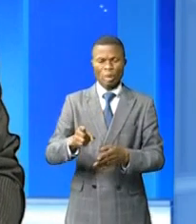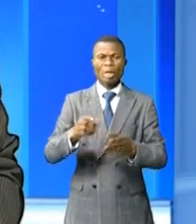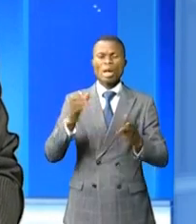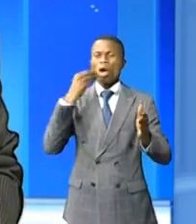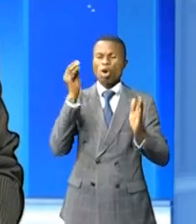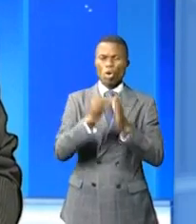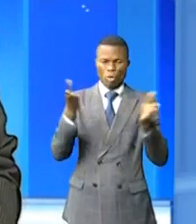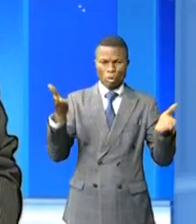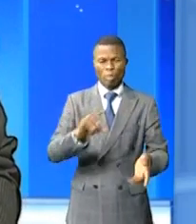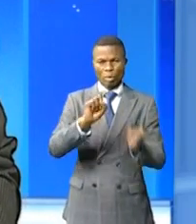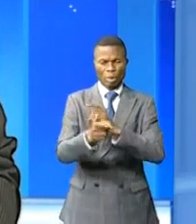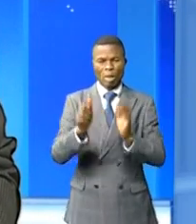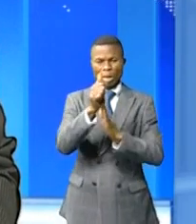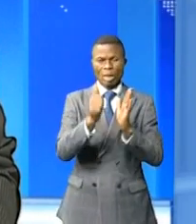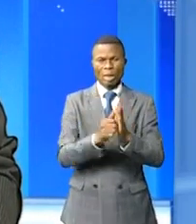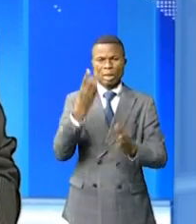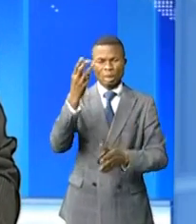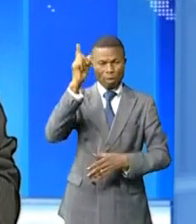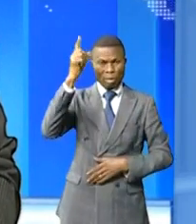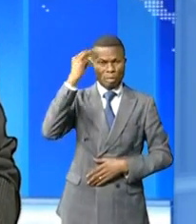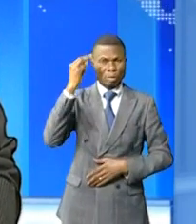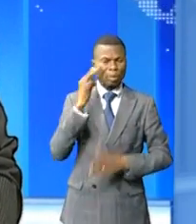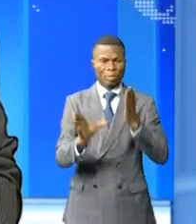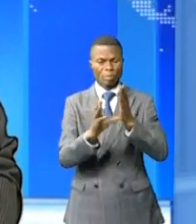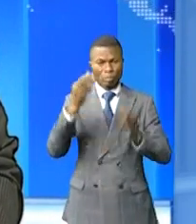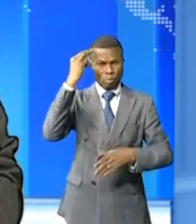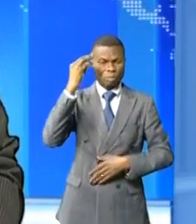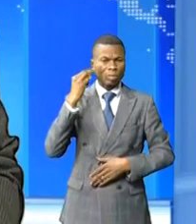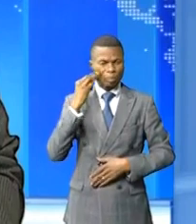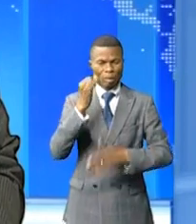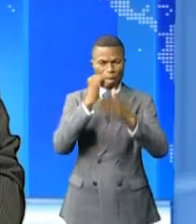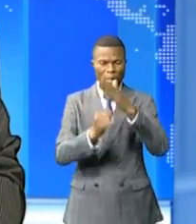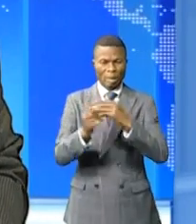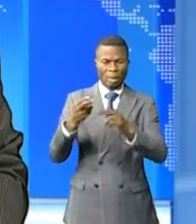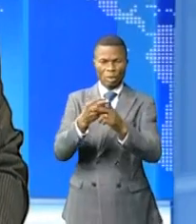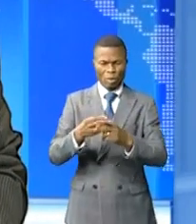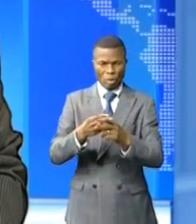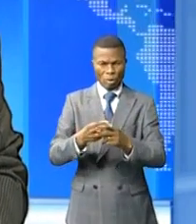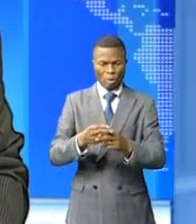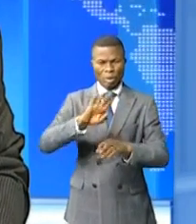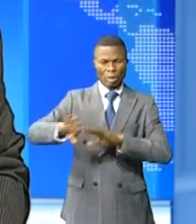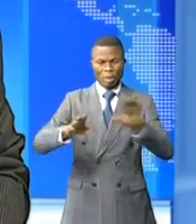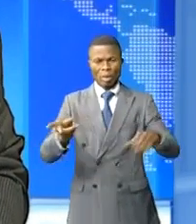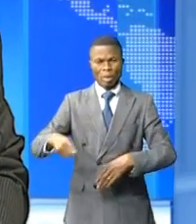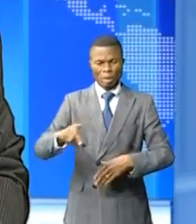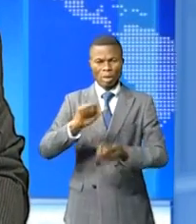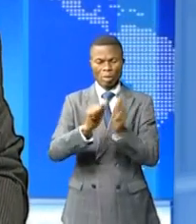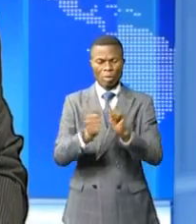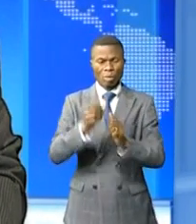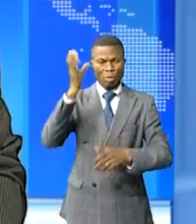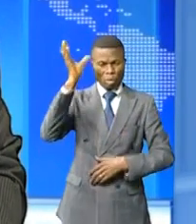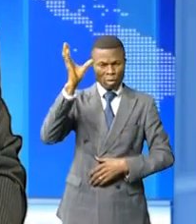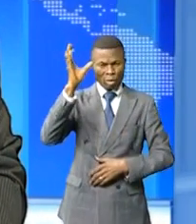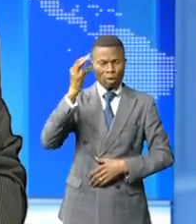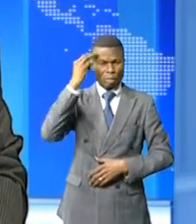ordonnance. Article 3, le Premier ministre, le vice-premier ministre, ministre de l'Intérieur, Sécurité, Décentralisation et Affaires coutumières,